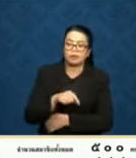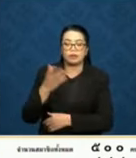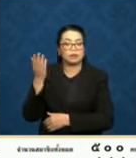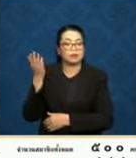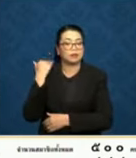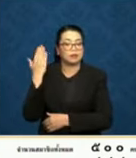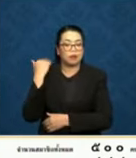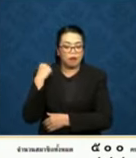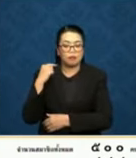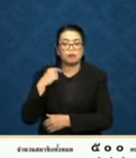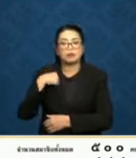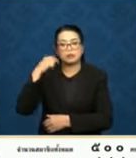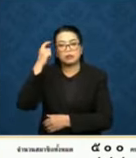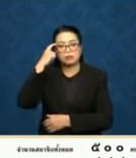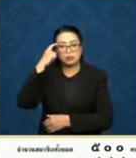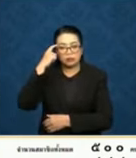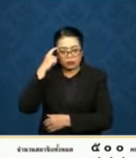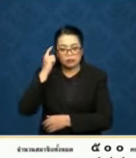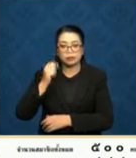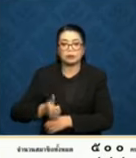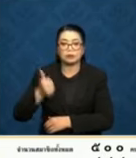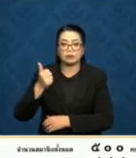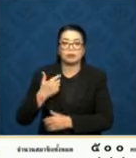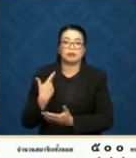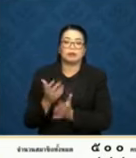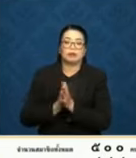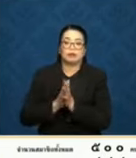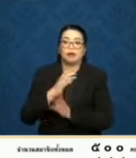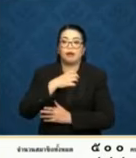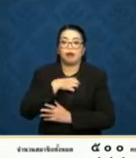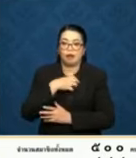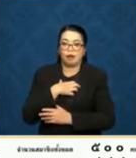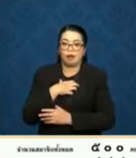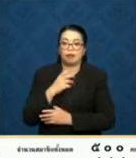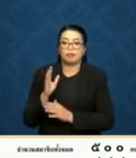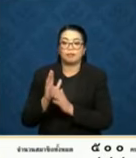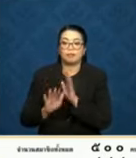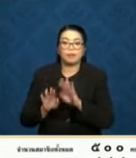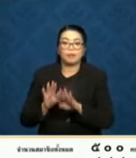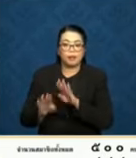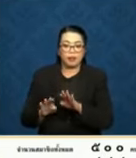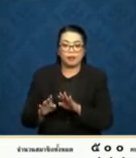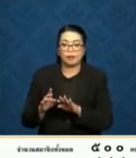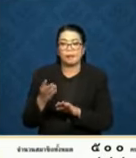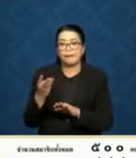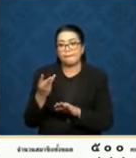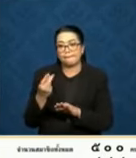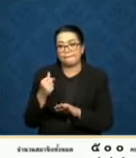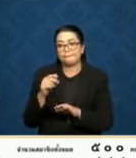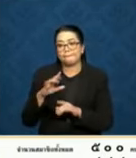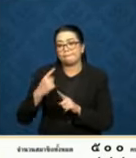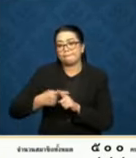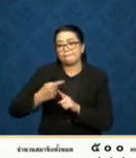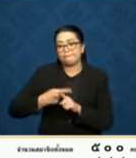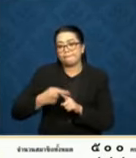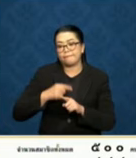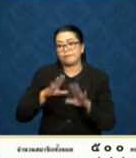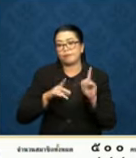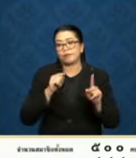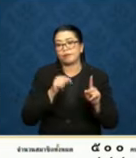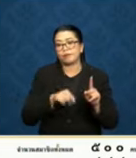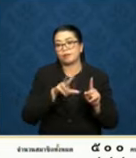ระมาณ